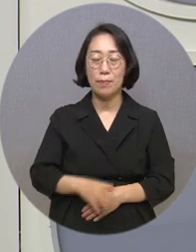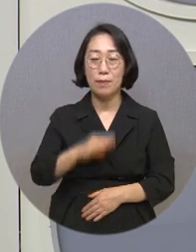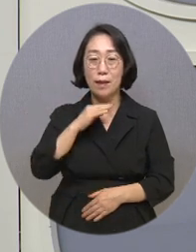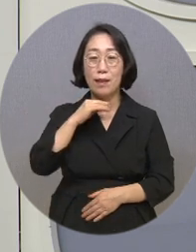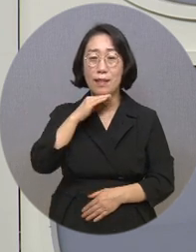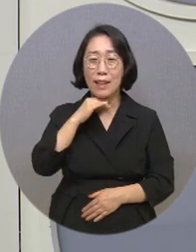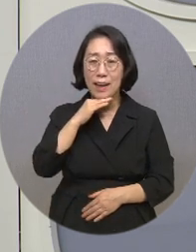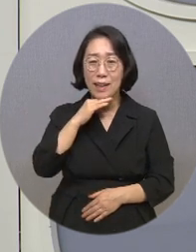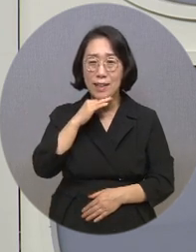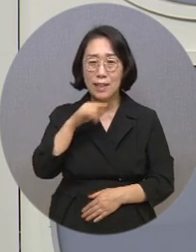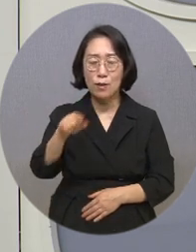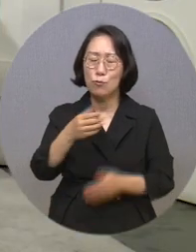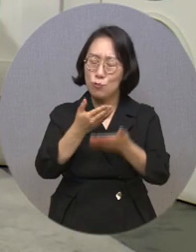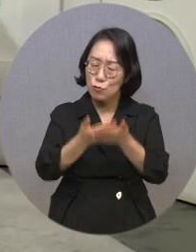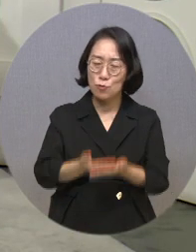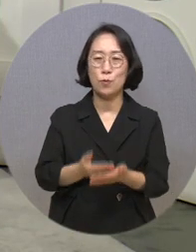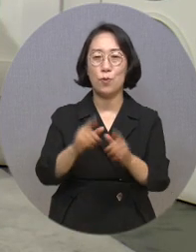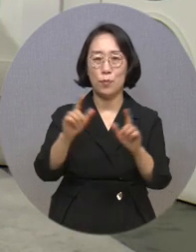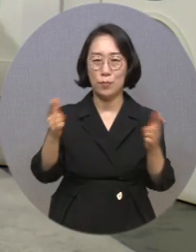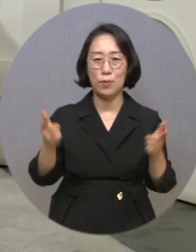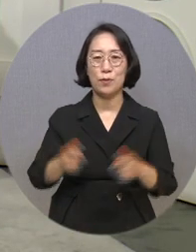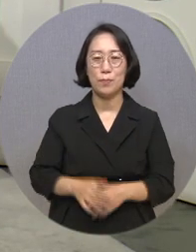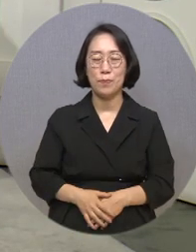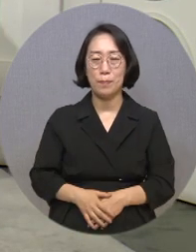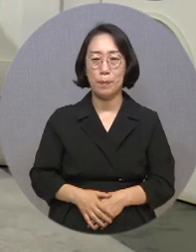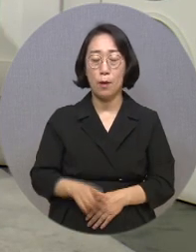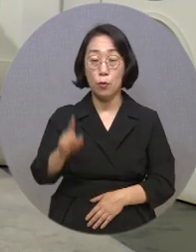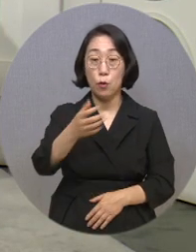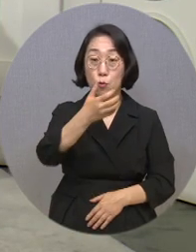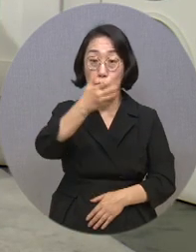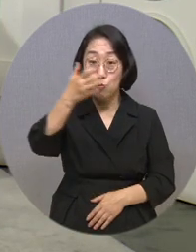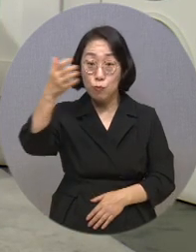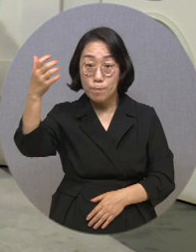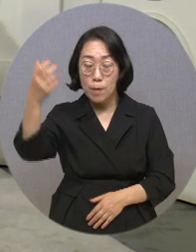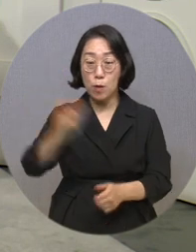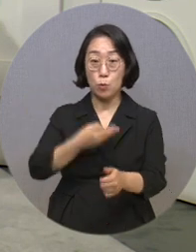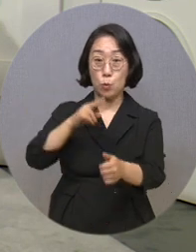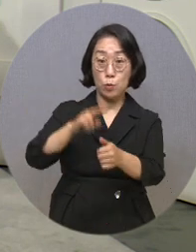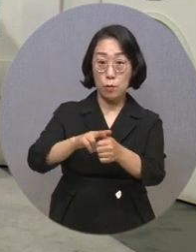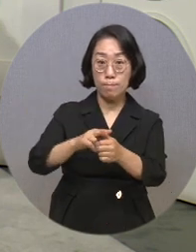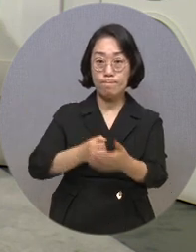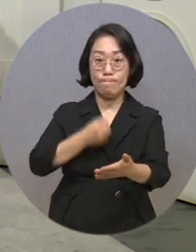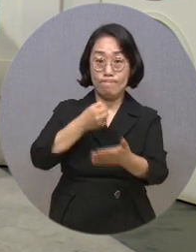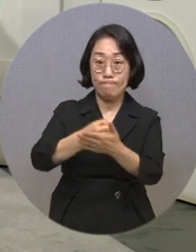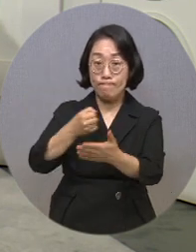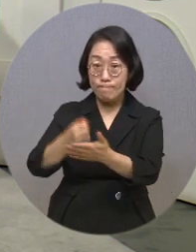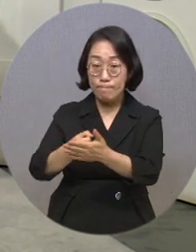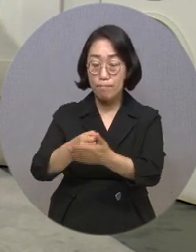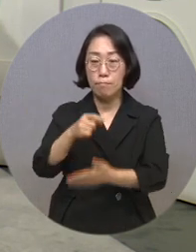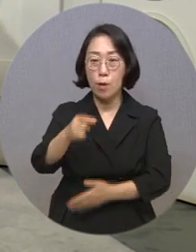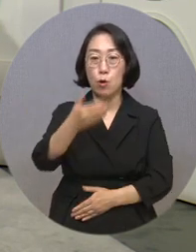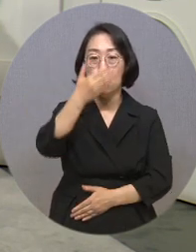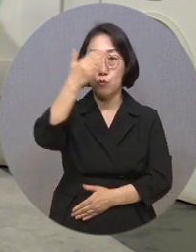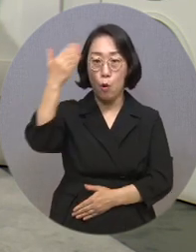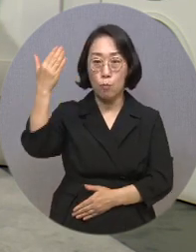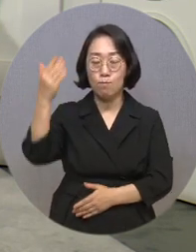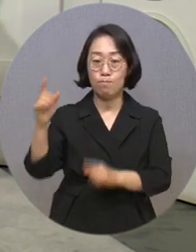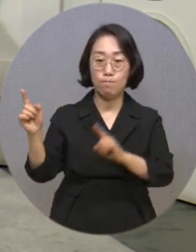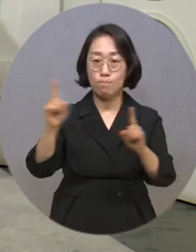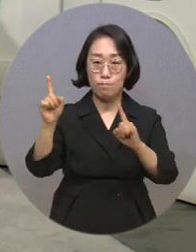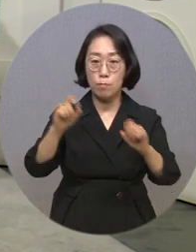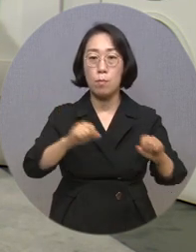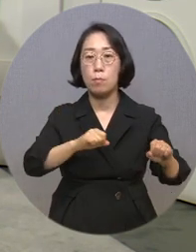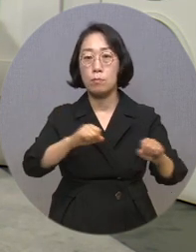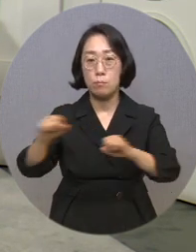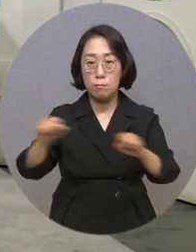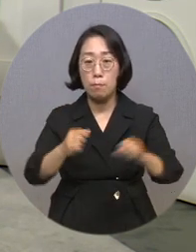나이는 숫자에 불과하다. 그렇지, 그렇지. 어떤 꿈을 갖고 도전하느냐에 따라서 인생은 젊게 살 수도 있고 나이를게 살